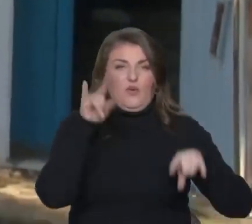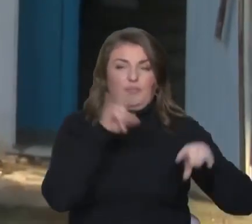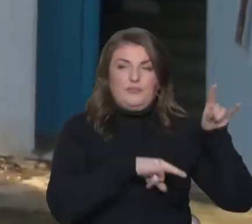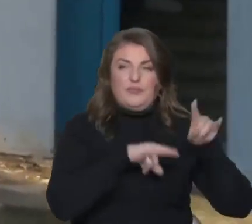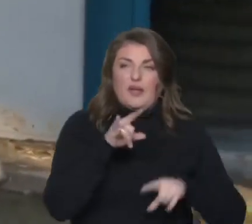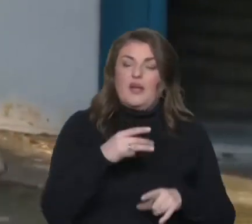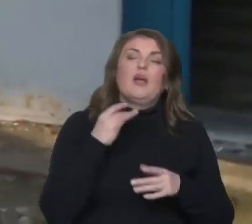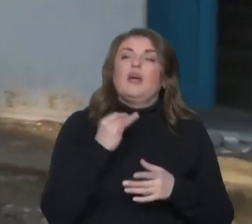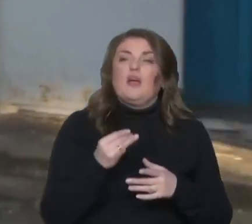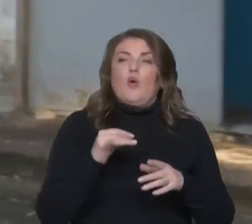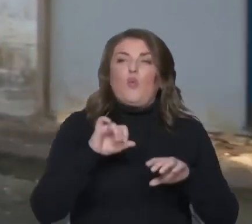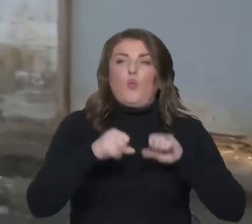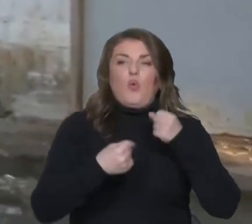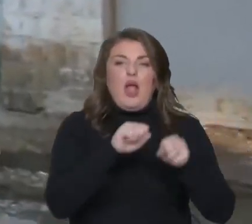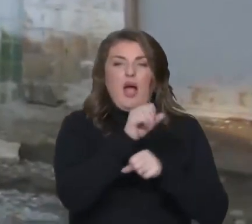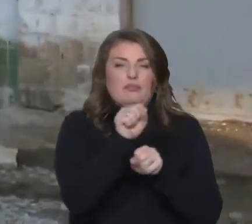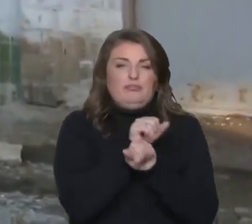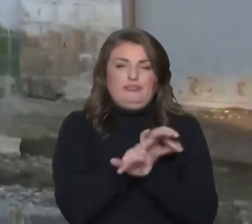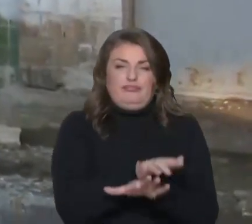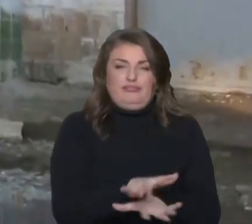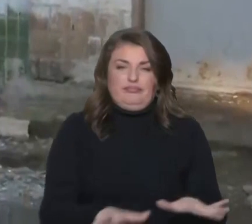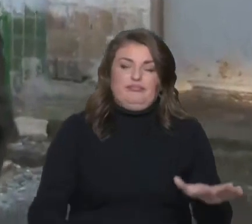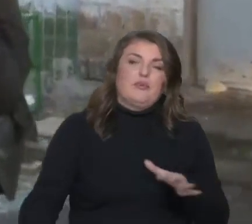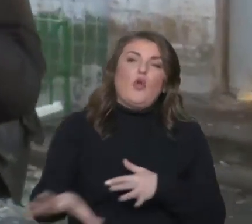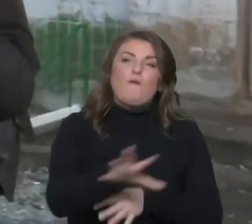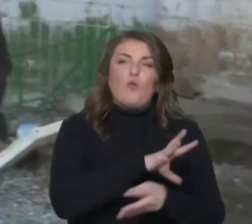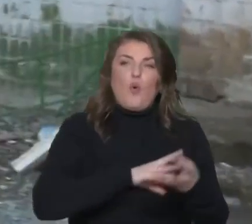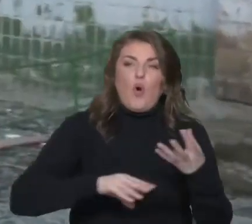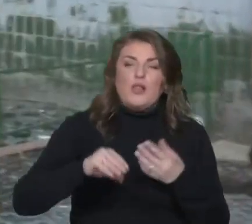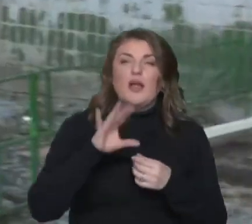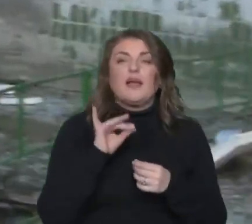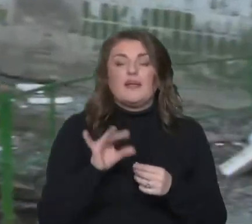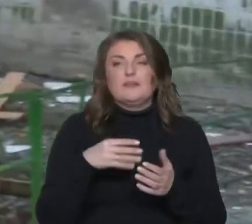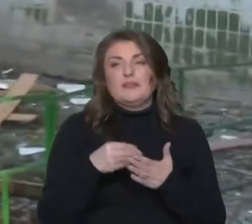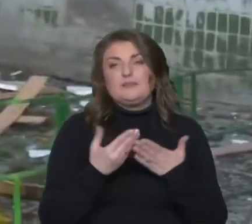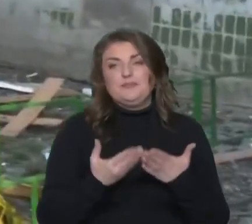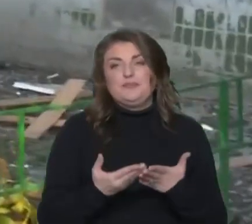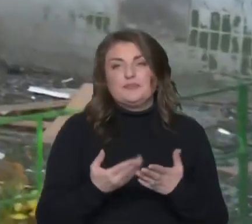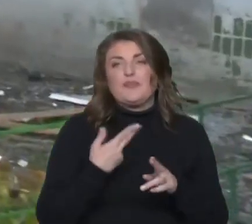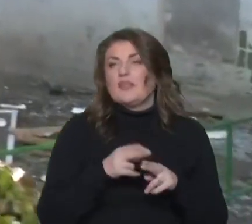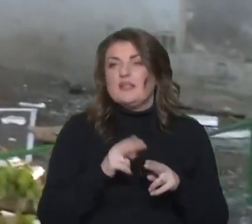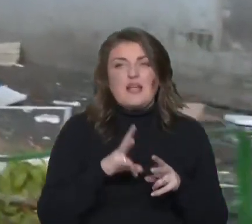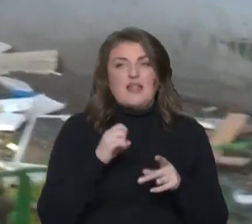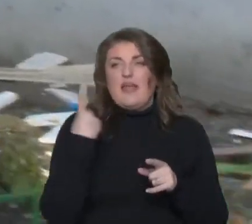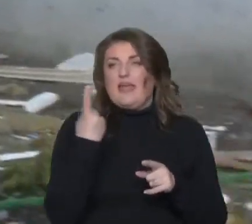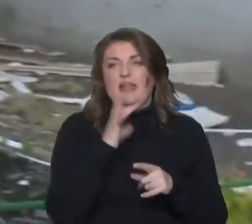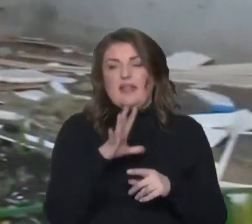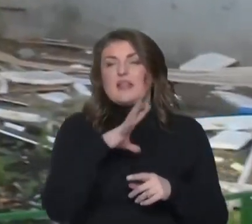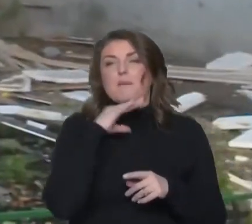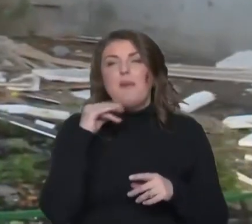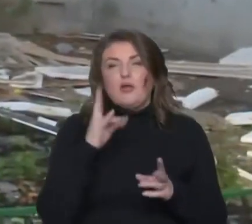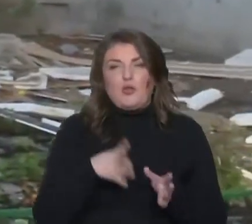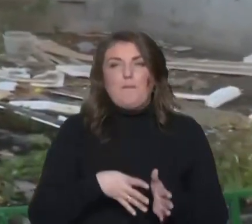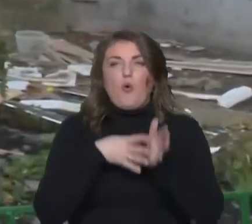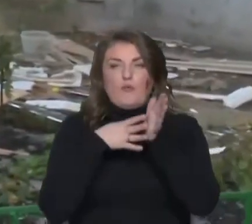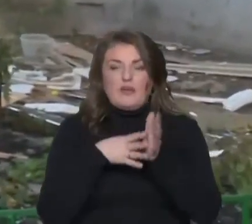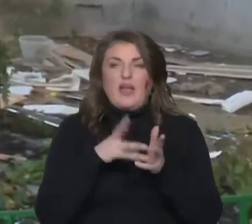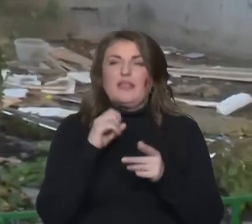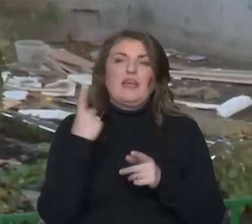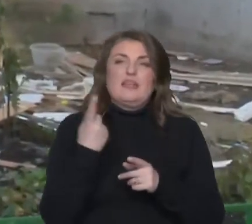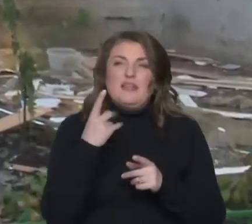і уламки розкидані довкола. Ну і, власне, це не єдина багатоповерхівка,